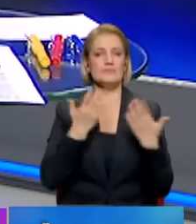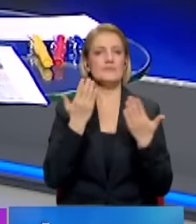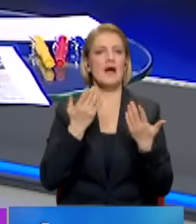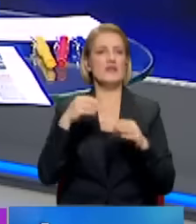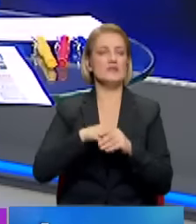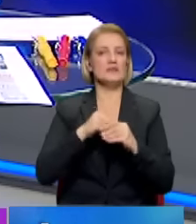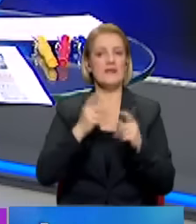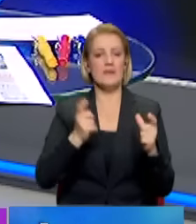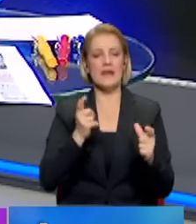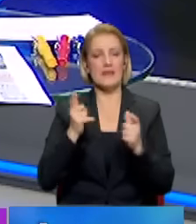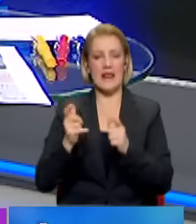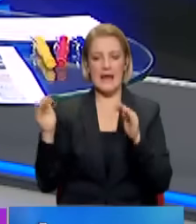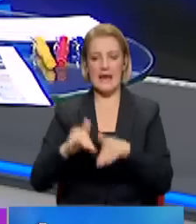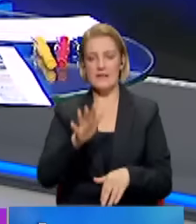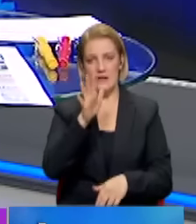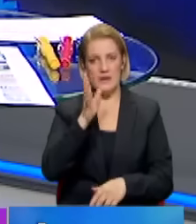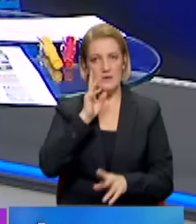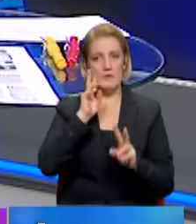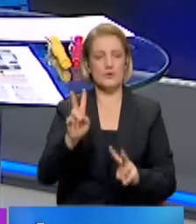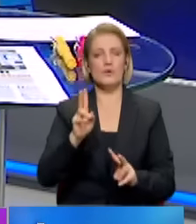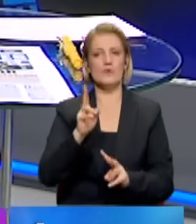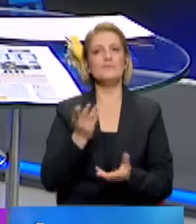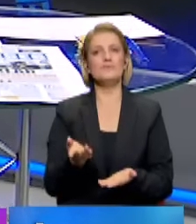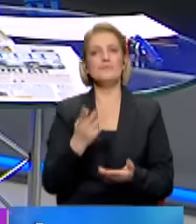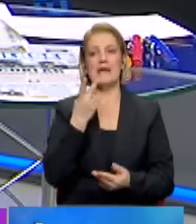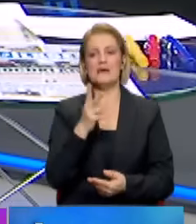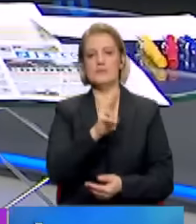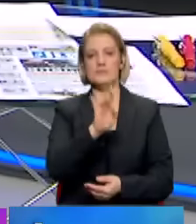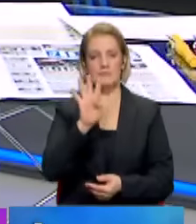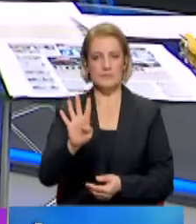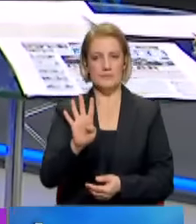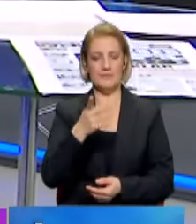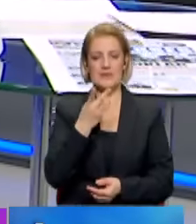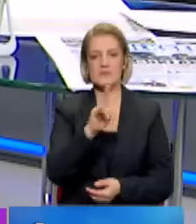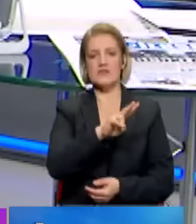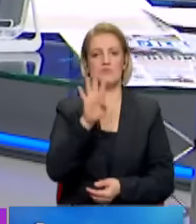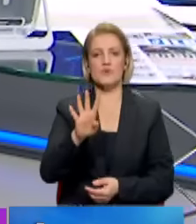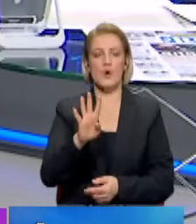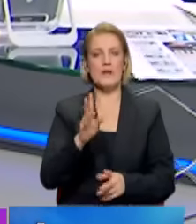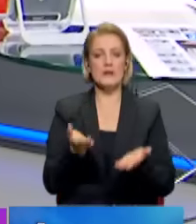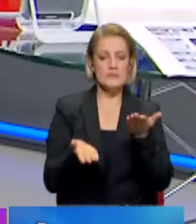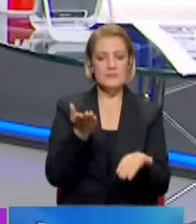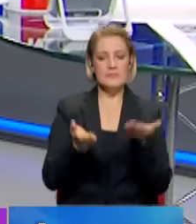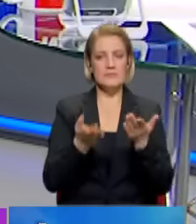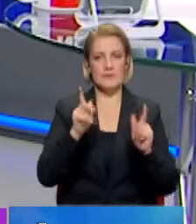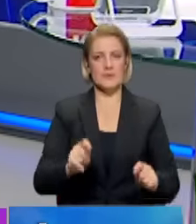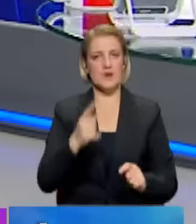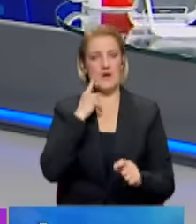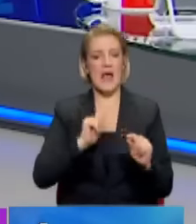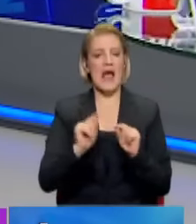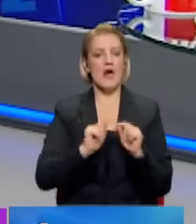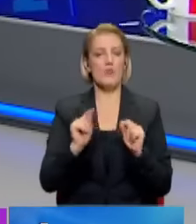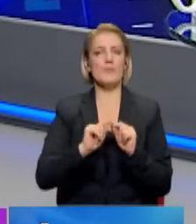nereden nereye geldi? Biliyorsunuz ilk bakışta fiyat hafızası bölümü de yapıyoruz. 2014 ile 2024 kıyaslaması yapacağız şimdi.